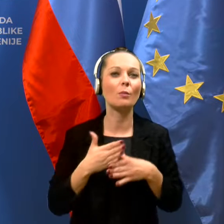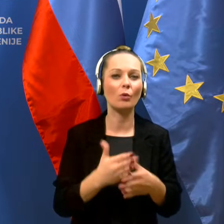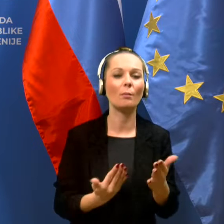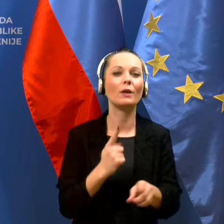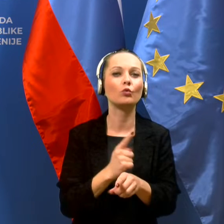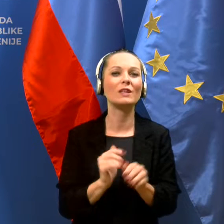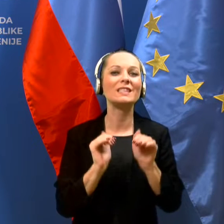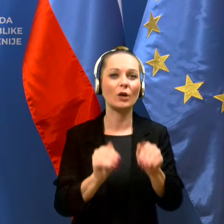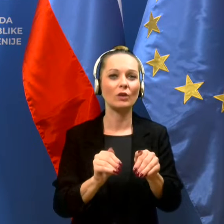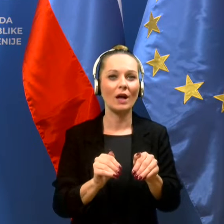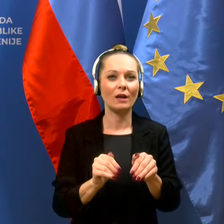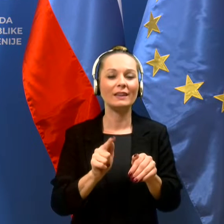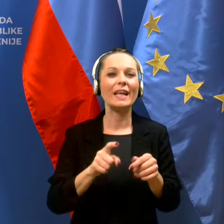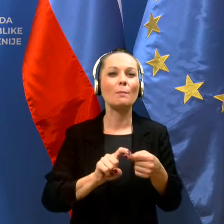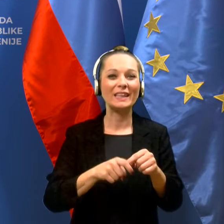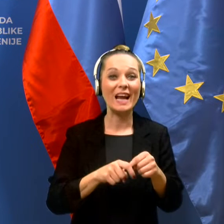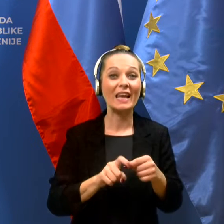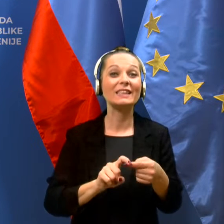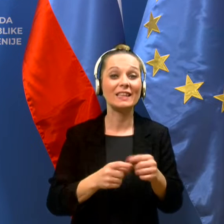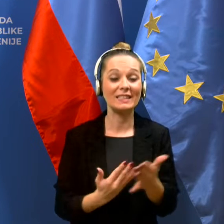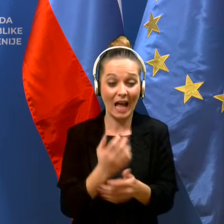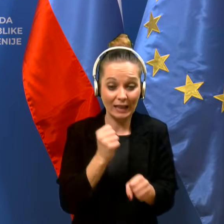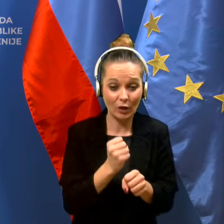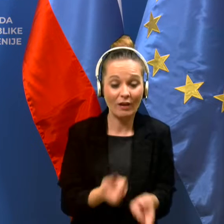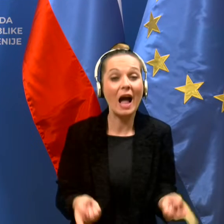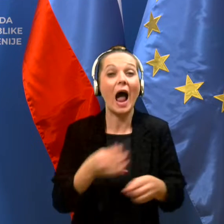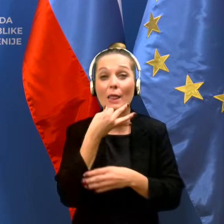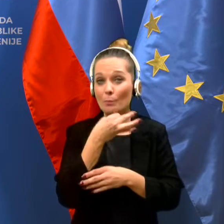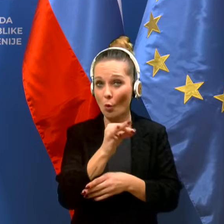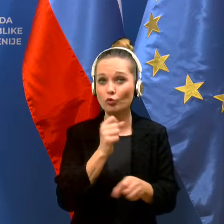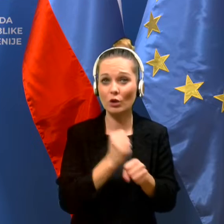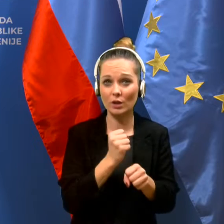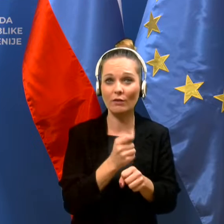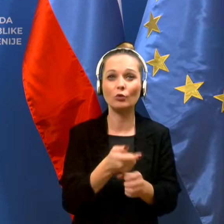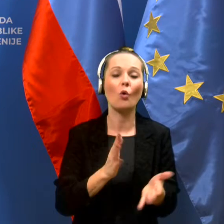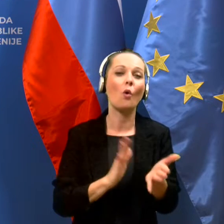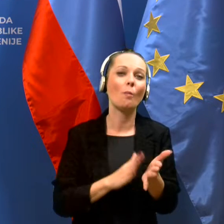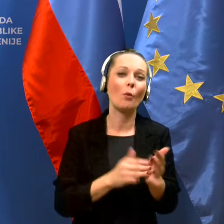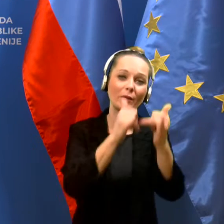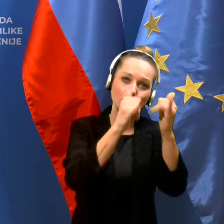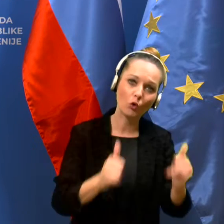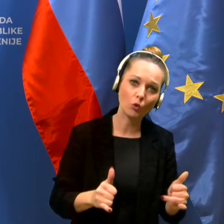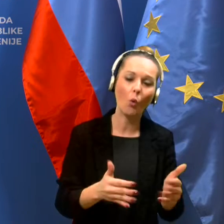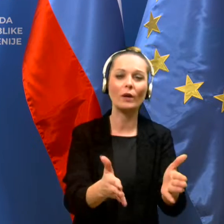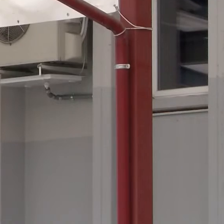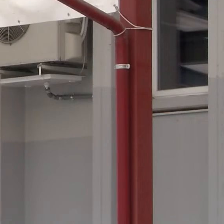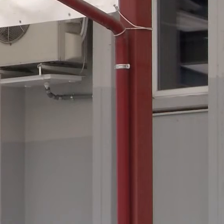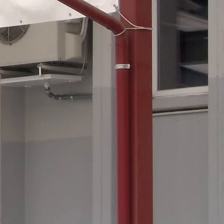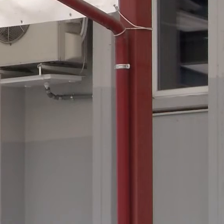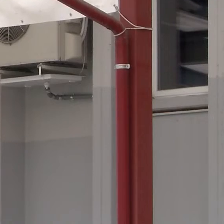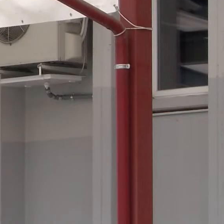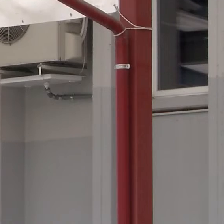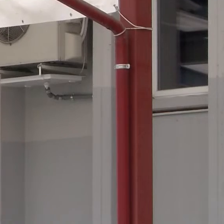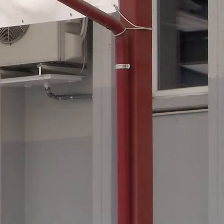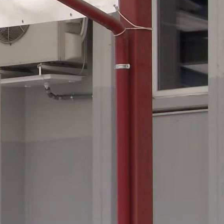materialnih sredstev, če so potrebna za delovanje ali pa za boljše delovanje, pomeni žabojniki, šotori, postelje, agregati.